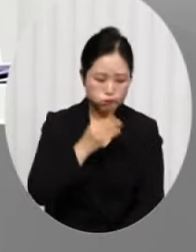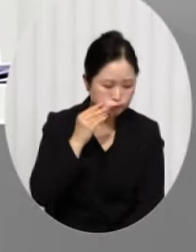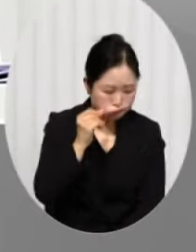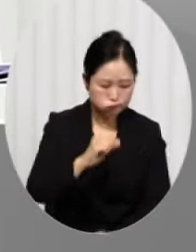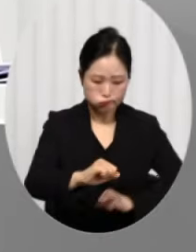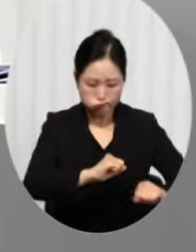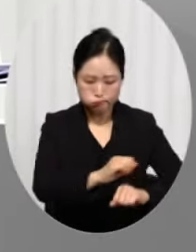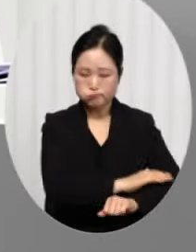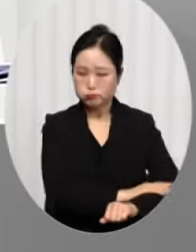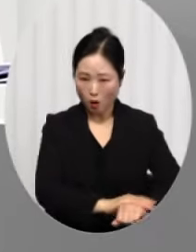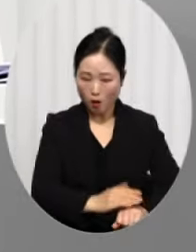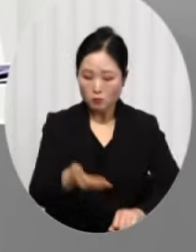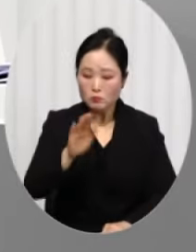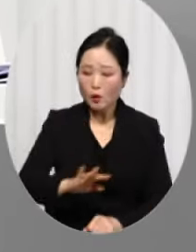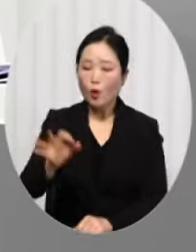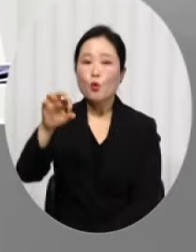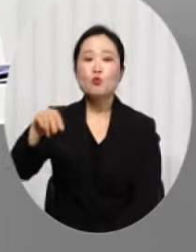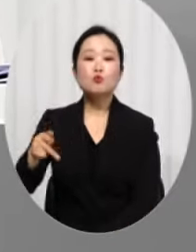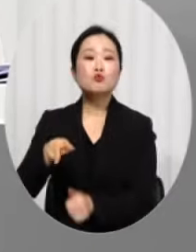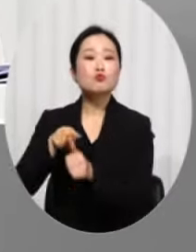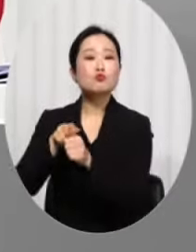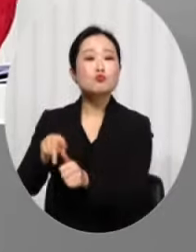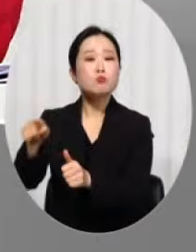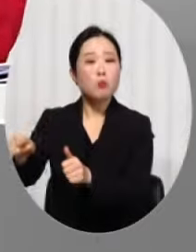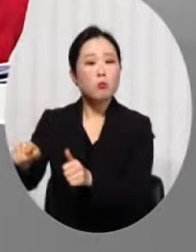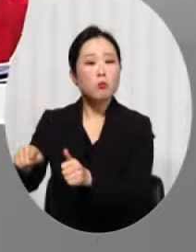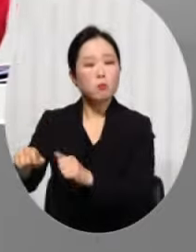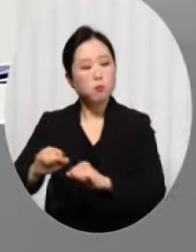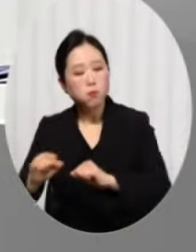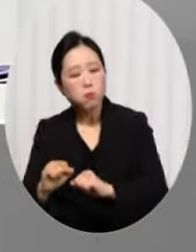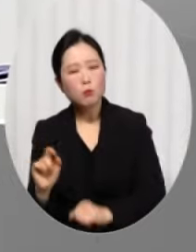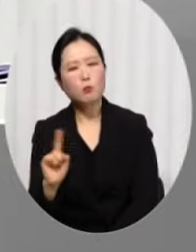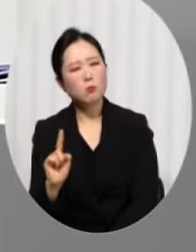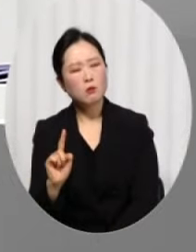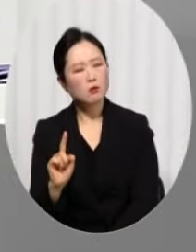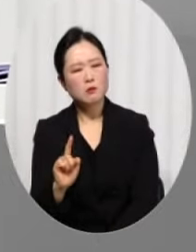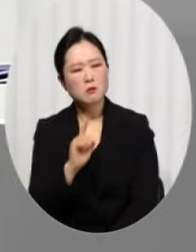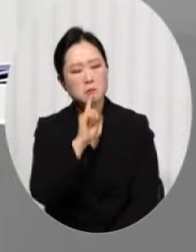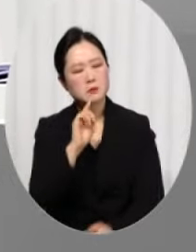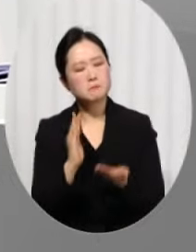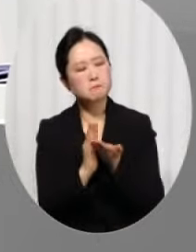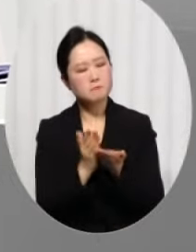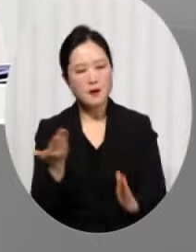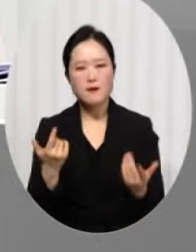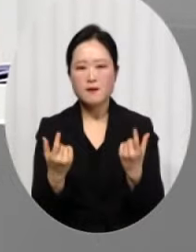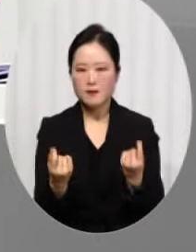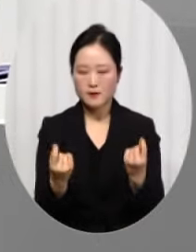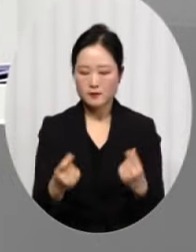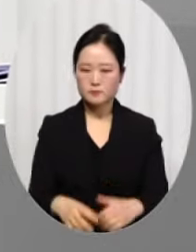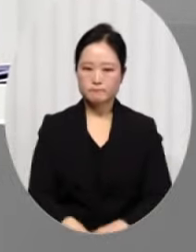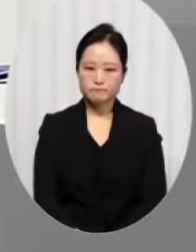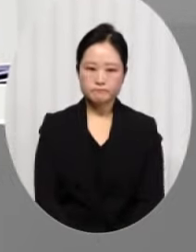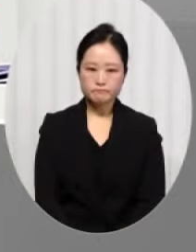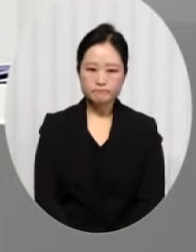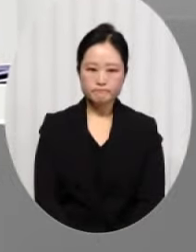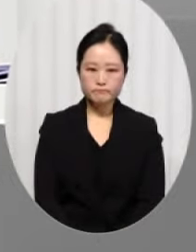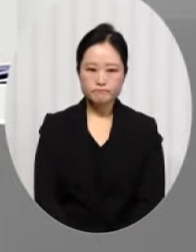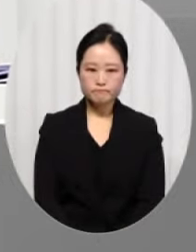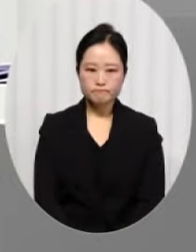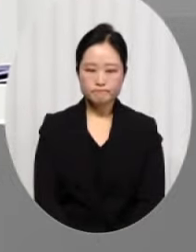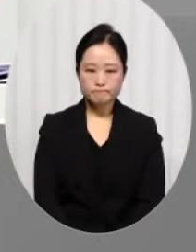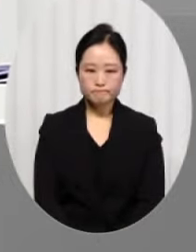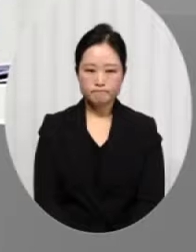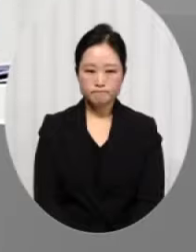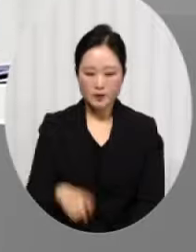그러면 뭐 팽식했다는 겁니까? 저는 이것은 사실과 맞지 않는 주장이다. 저는 이렇게 말씀 좀 말씀드리고 싶습니다. 드리겠습니다.